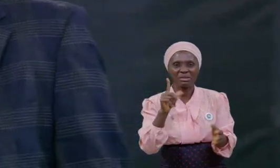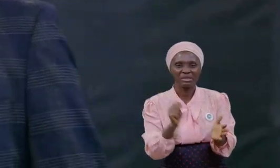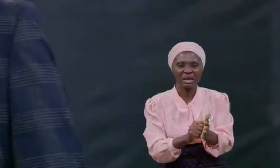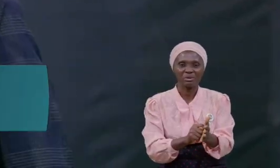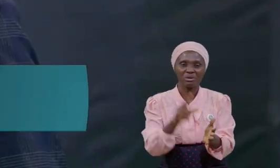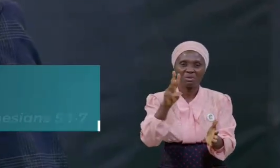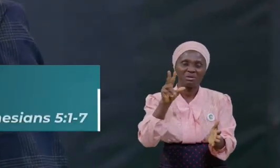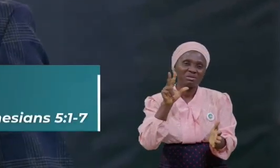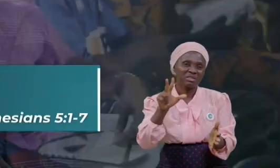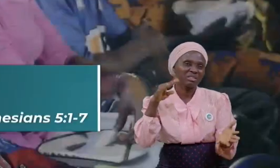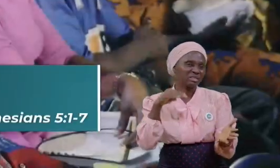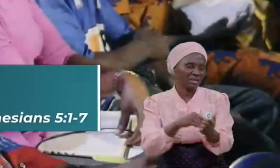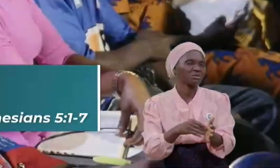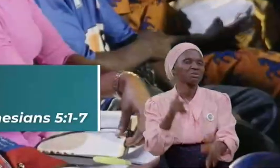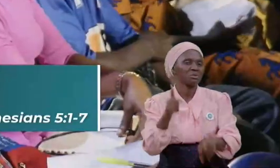Verset 42,